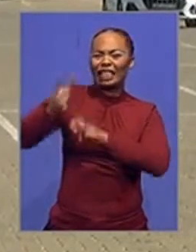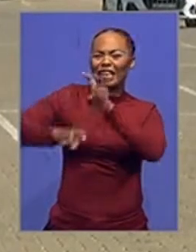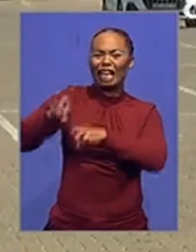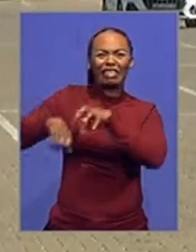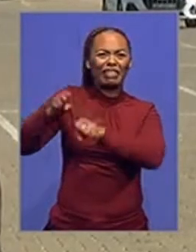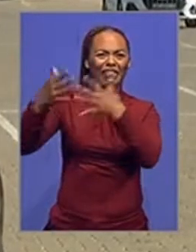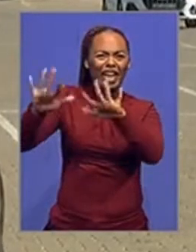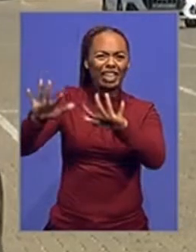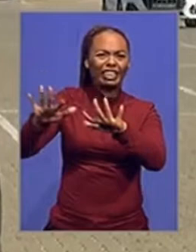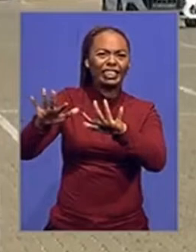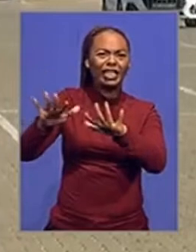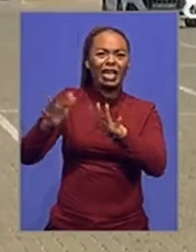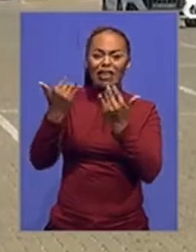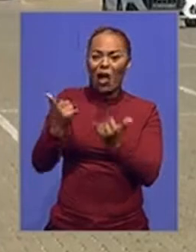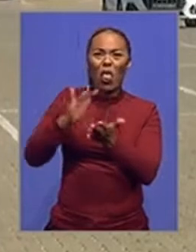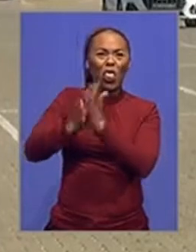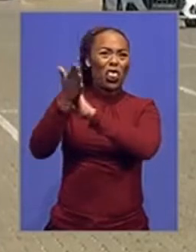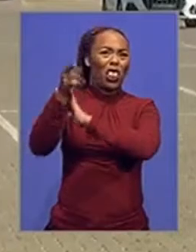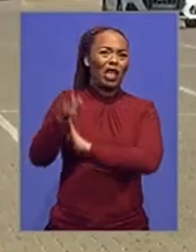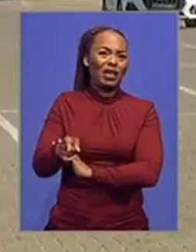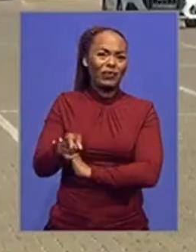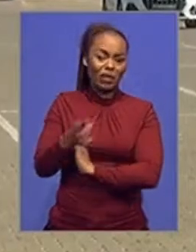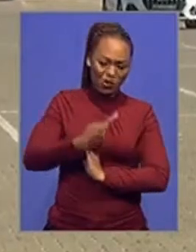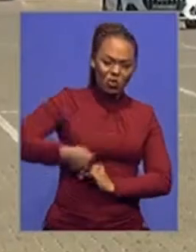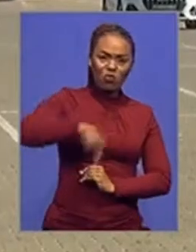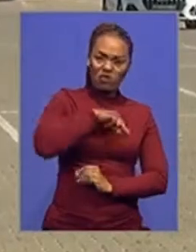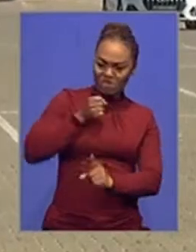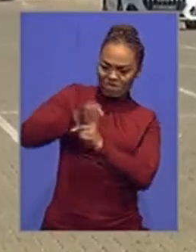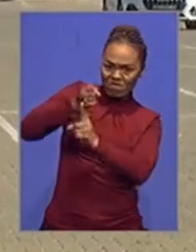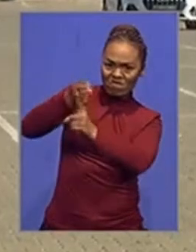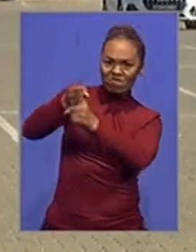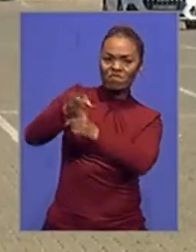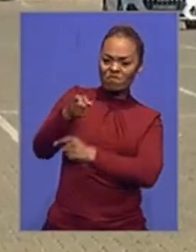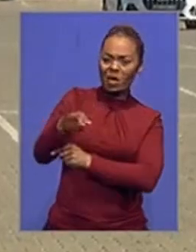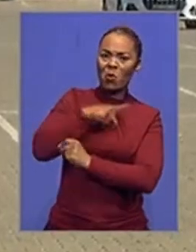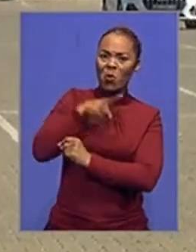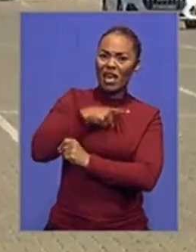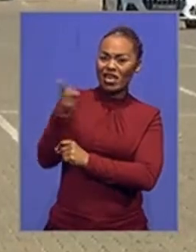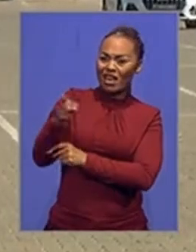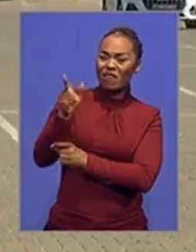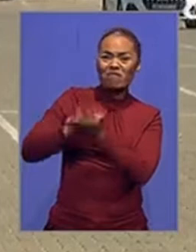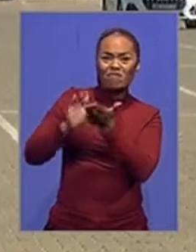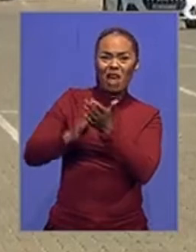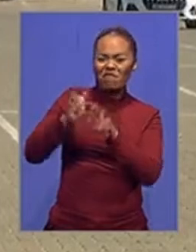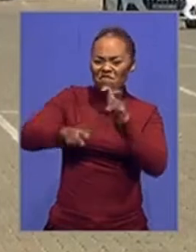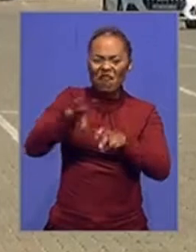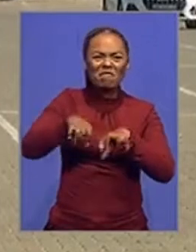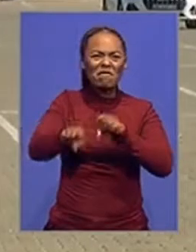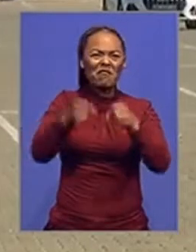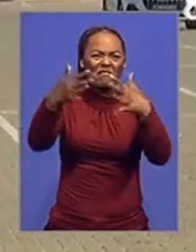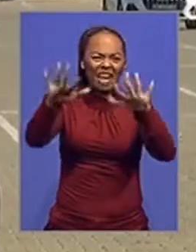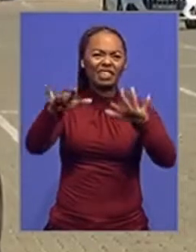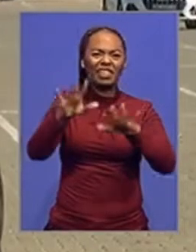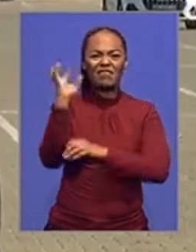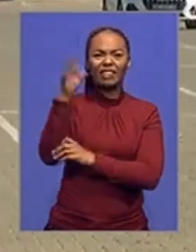sena letho. Re lera emarele setšhaba re lwantsha bona bobodibolo ba ya busia ka ra Free State. Re ikopela le hohle ma